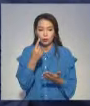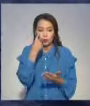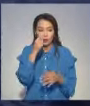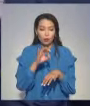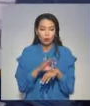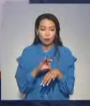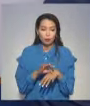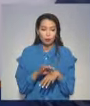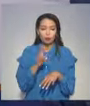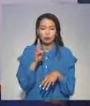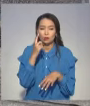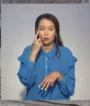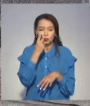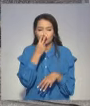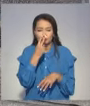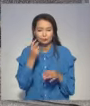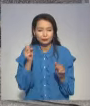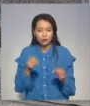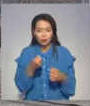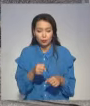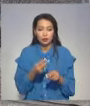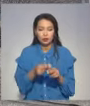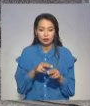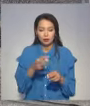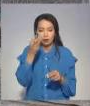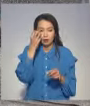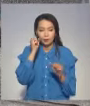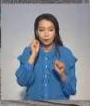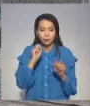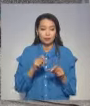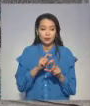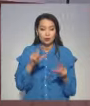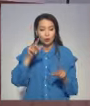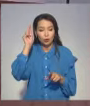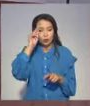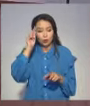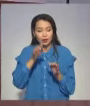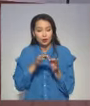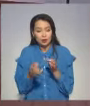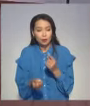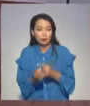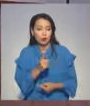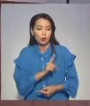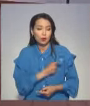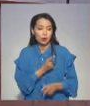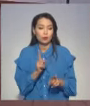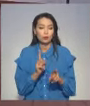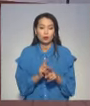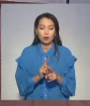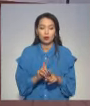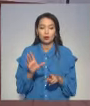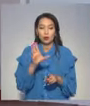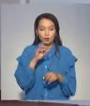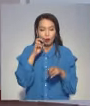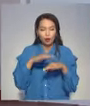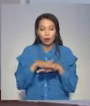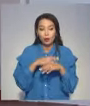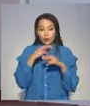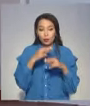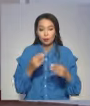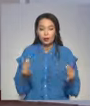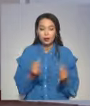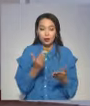де көздің мүмкін болмауы. Ауылда білім жоқ деп жүргенде Шалғайдан шыққан шеберлер өз туындыларымен елді аузына қаратты. Осыдан кейін